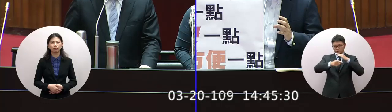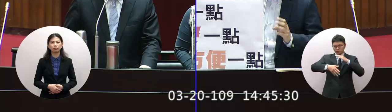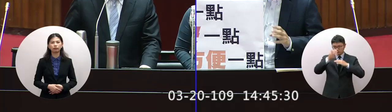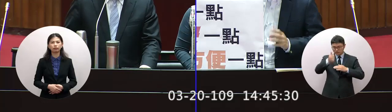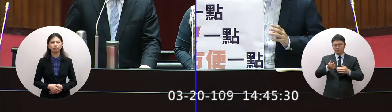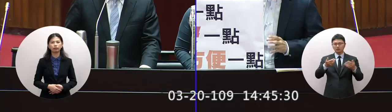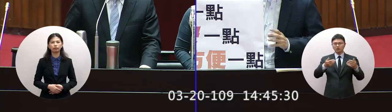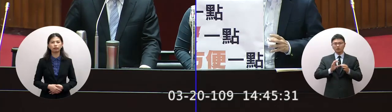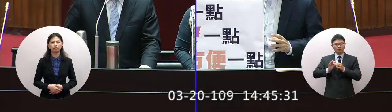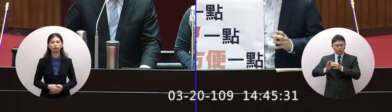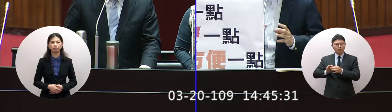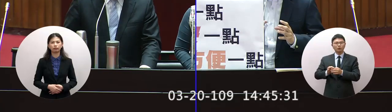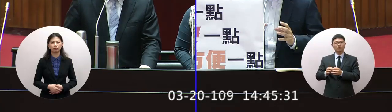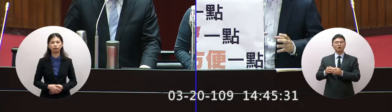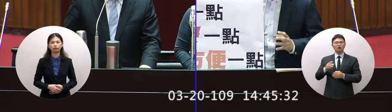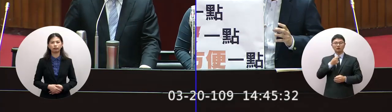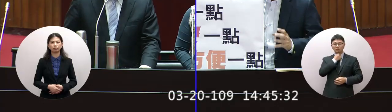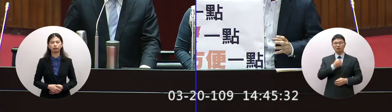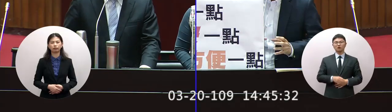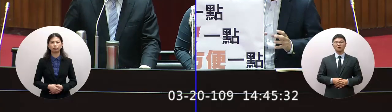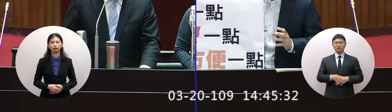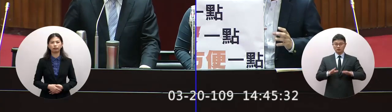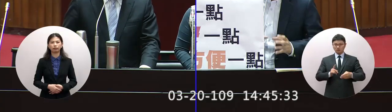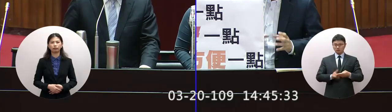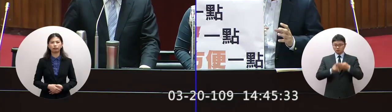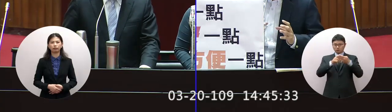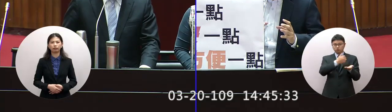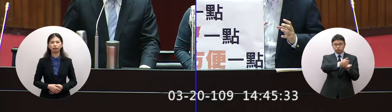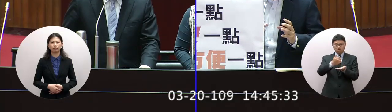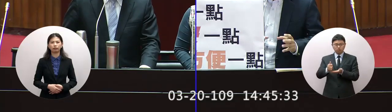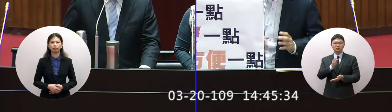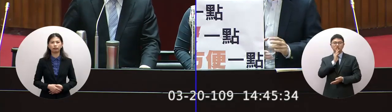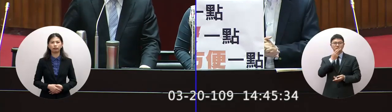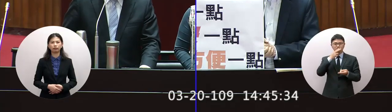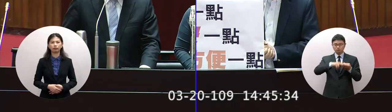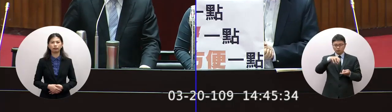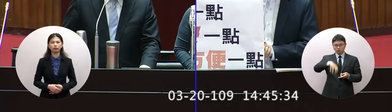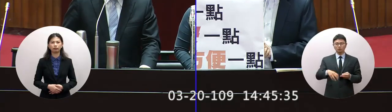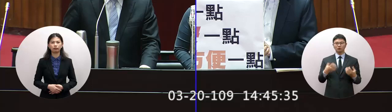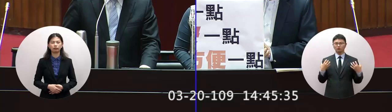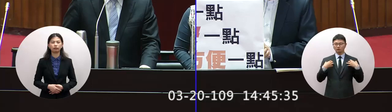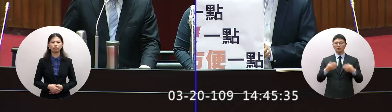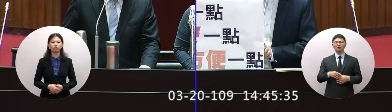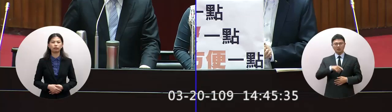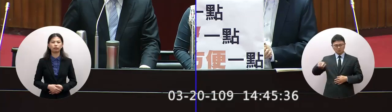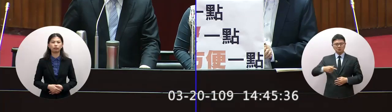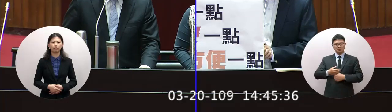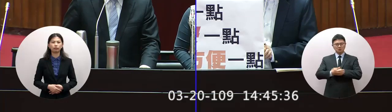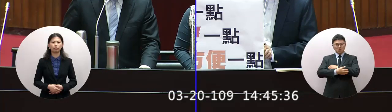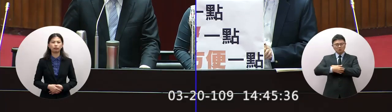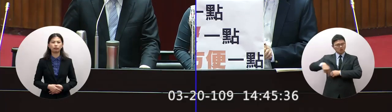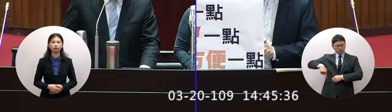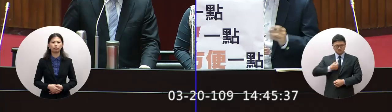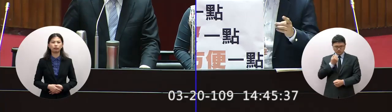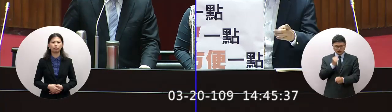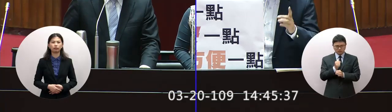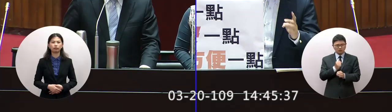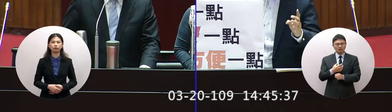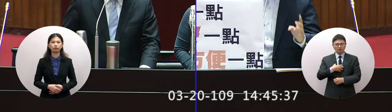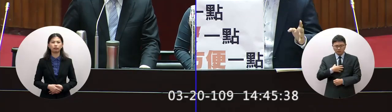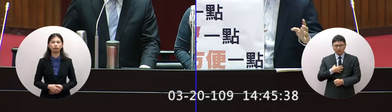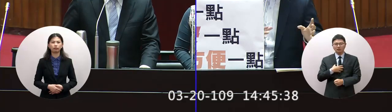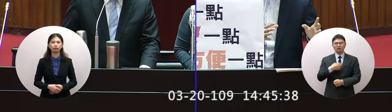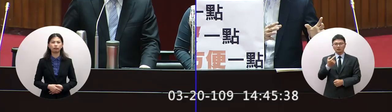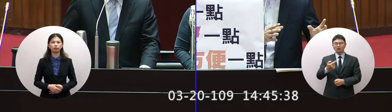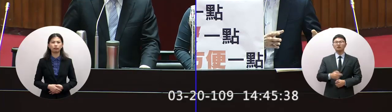我们派送的第一线现在还是以邮局为主嘛，整个邮政公司 的员工事实上是非常辛苦的。那我也感谢院长作